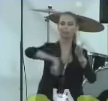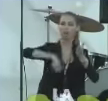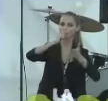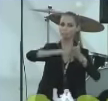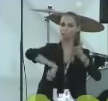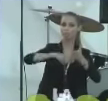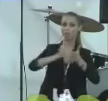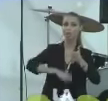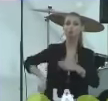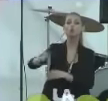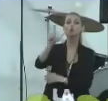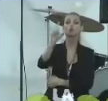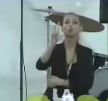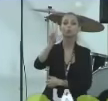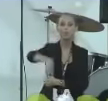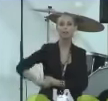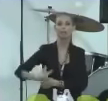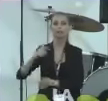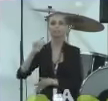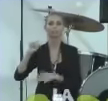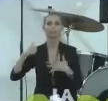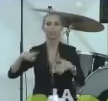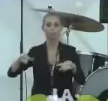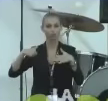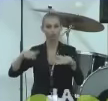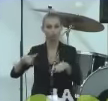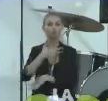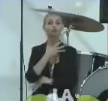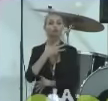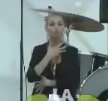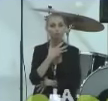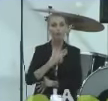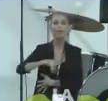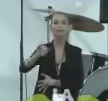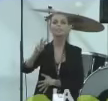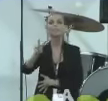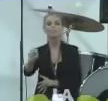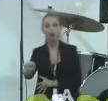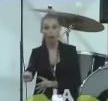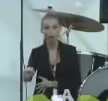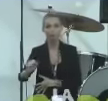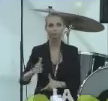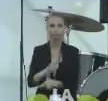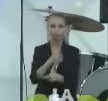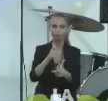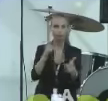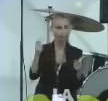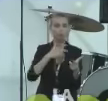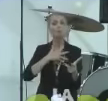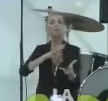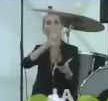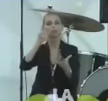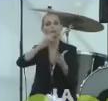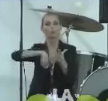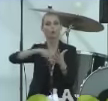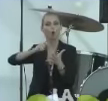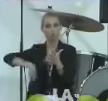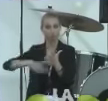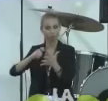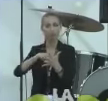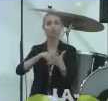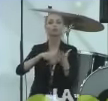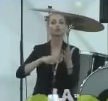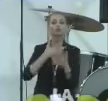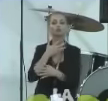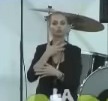Dal 2016, signori, ci sarà un aumento dell'IVA e di tutte le altre imposte che dovrà portare